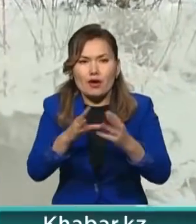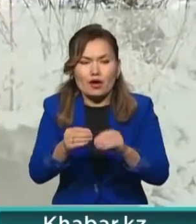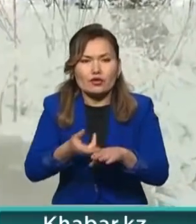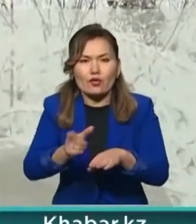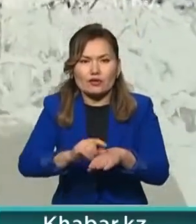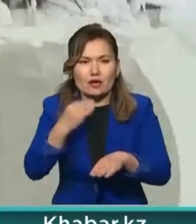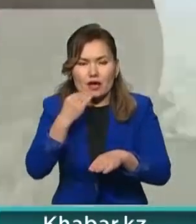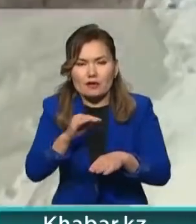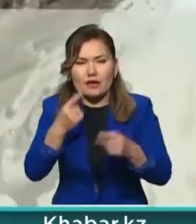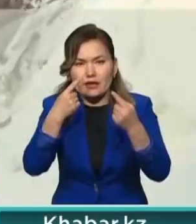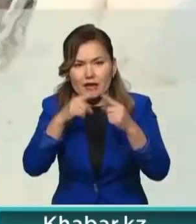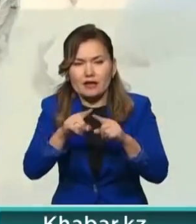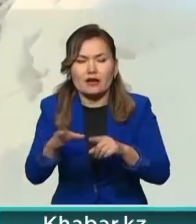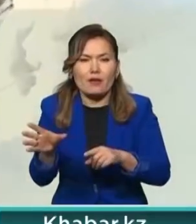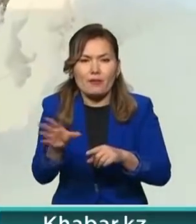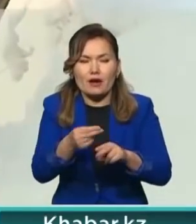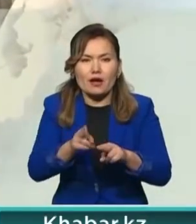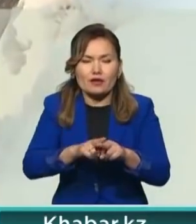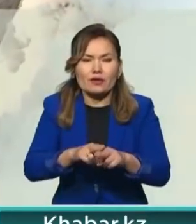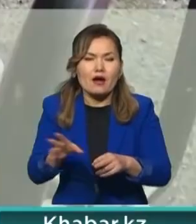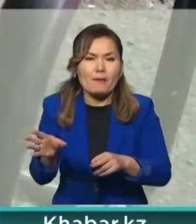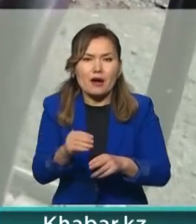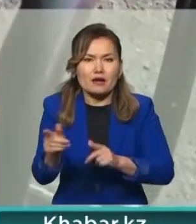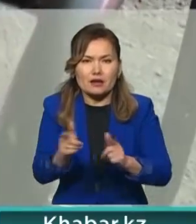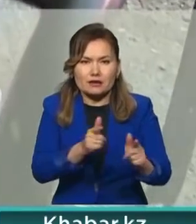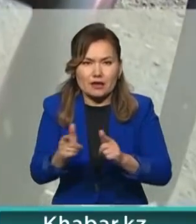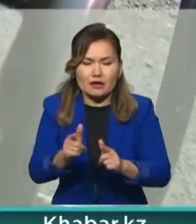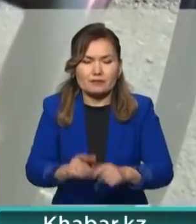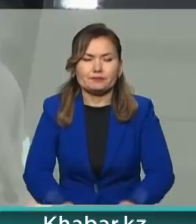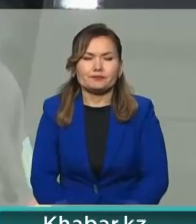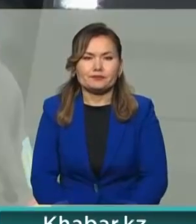көлігі мен қарда жүретін бірнеше транспорт та бар.